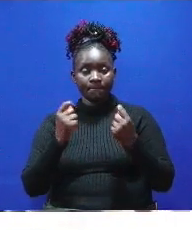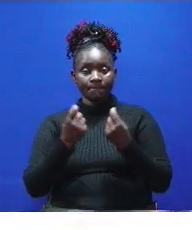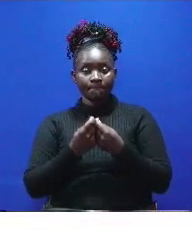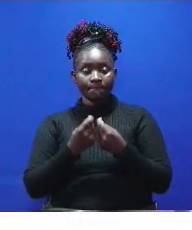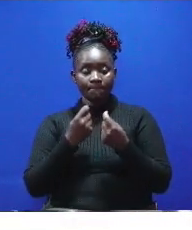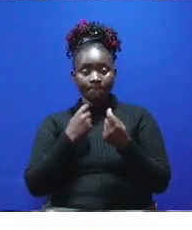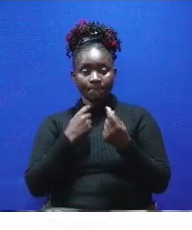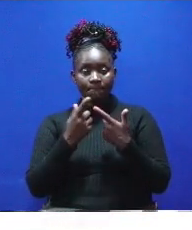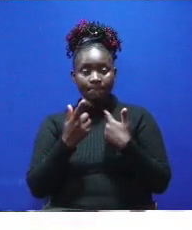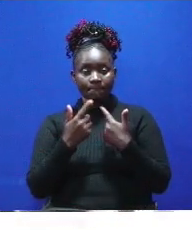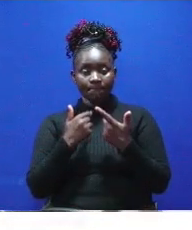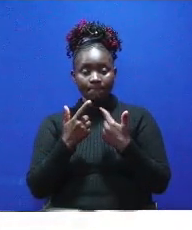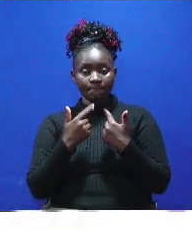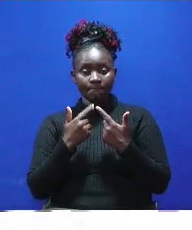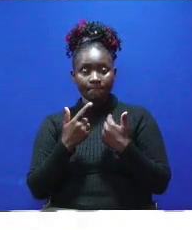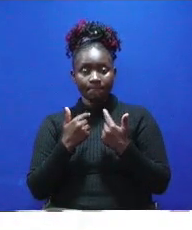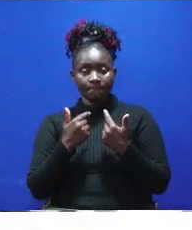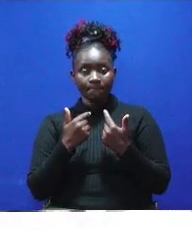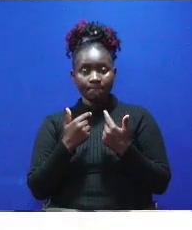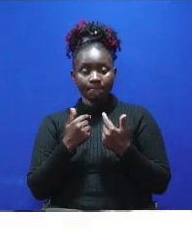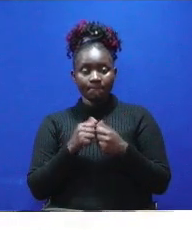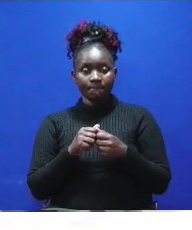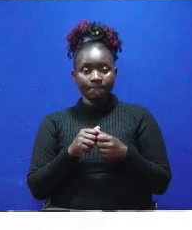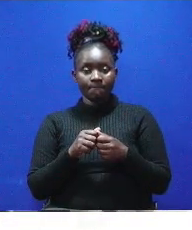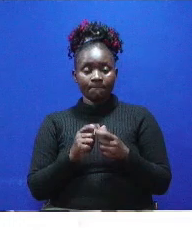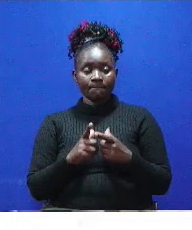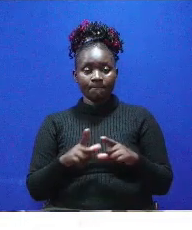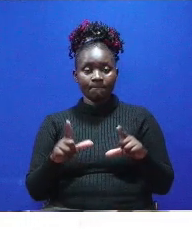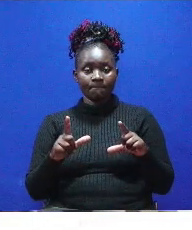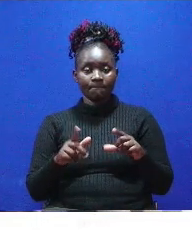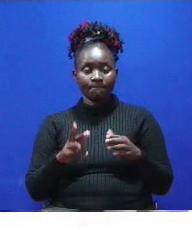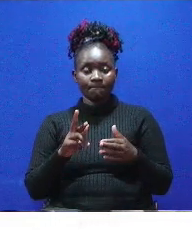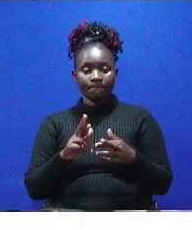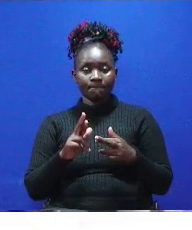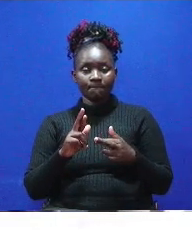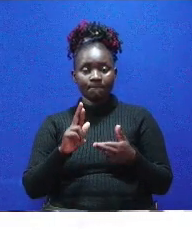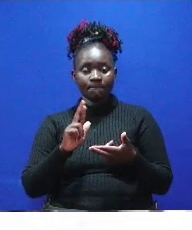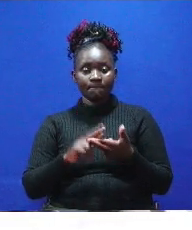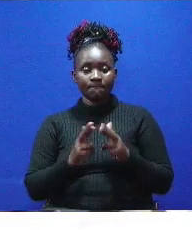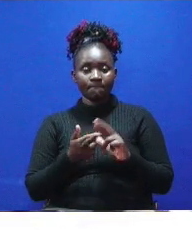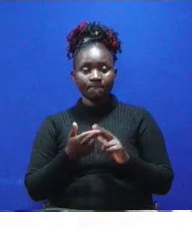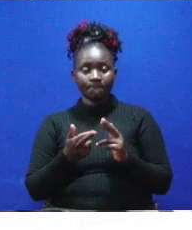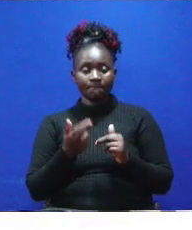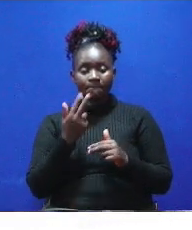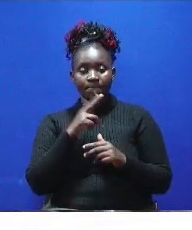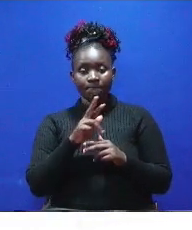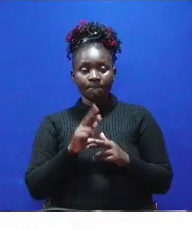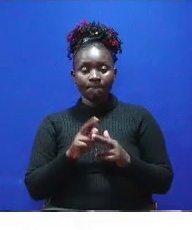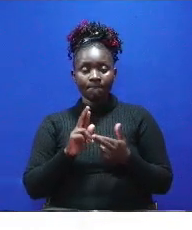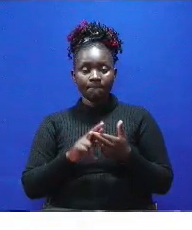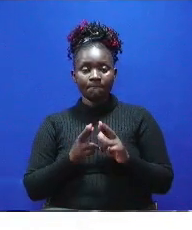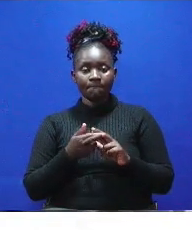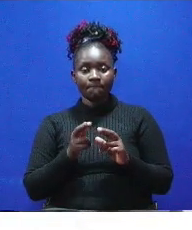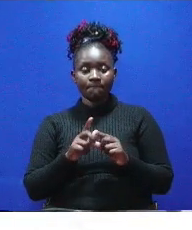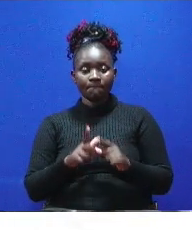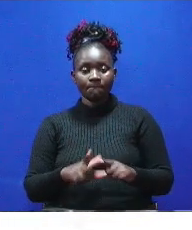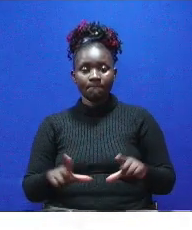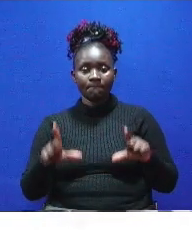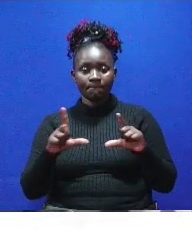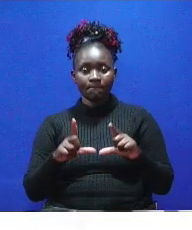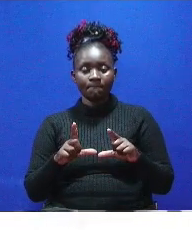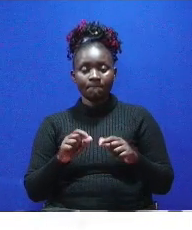inasema land restoration, and therefore tulikuwa tumekuja hapa kufanya land restoration by planting